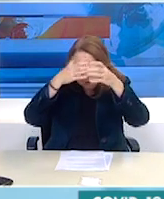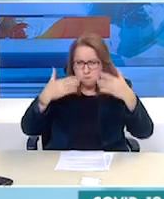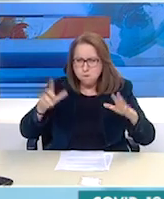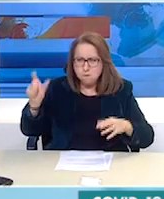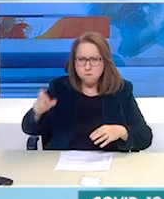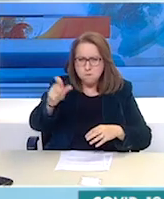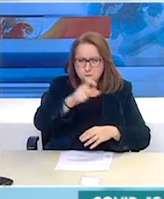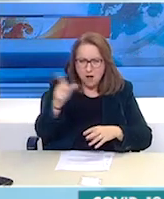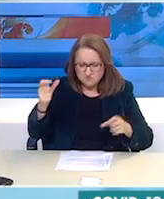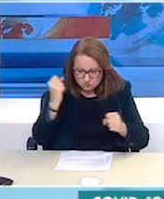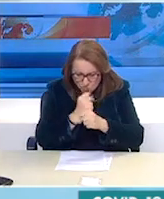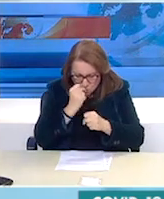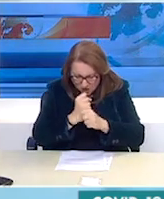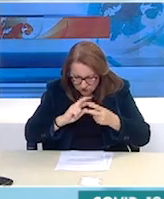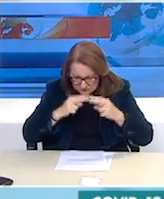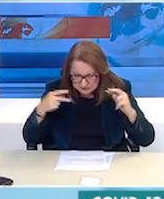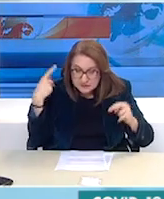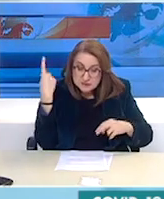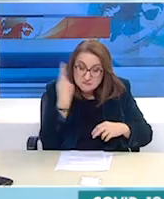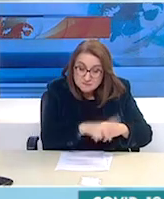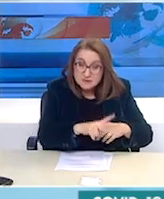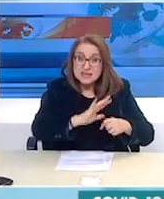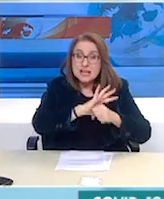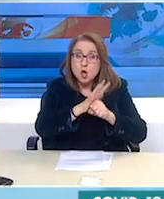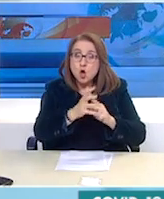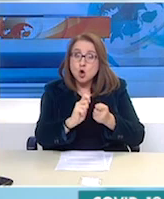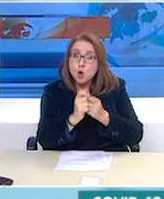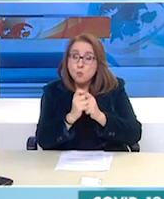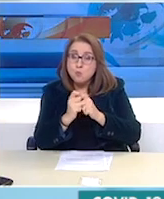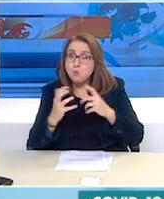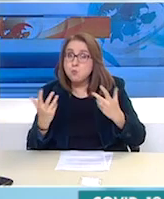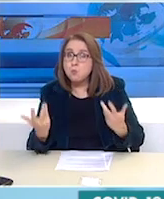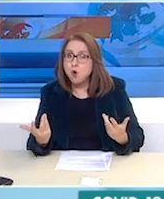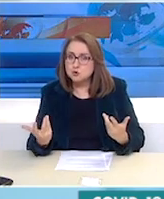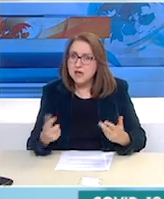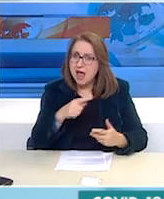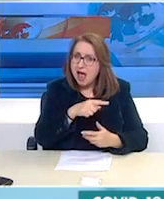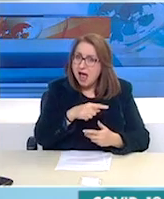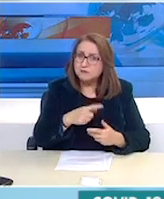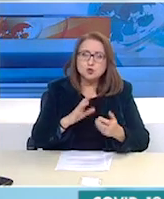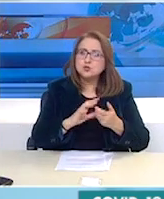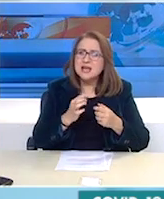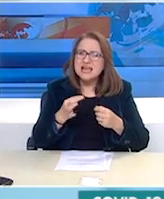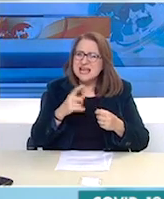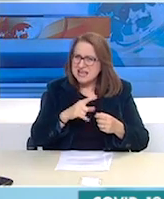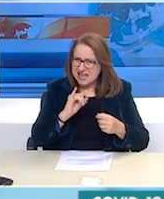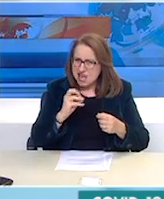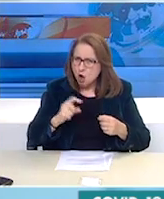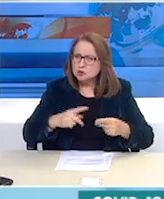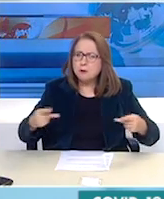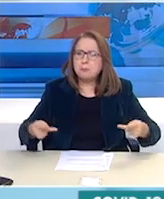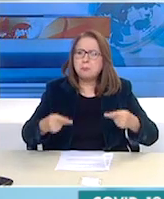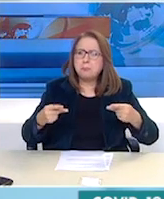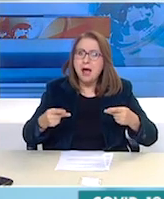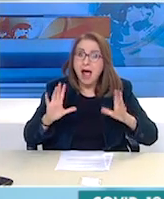να δούμε πληροφορία και από αυτούς. Έχουμε δει αντίστοιχες δημοσιεύσεις στο εξωτερικό. Υπάρχουν κάποιες αλλαγές στον ιό. Δεν φαίνεται να αλλάζουν τη βιολογική του συμπεριφορά επί του